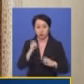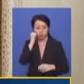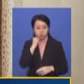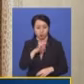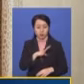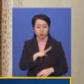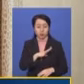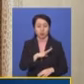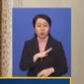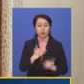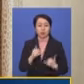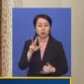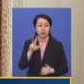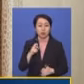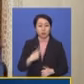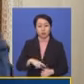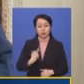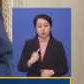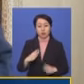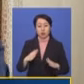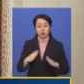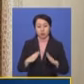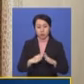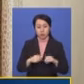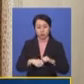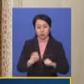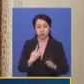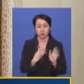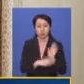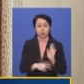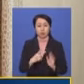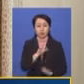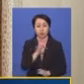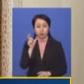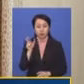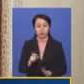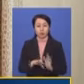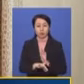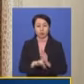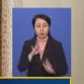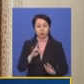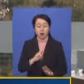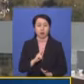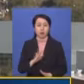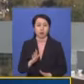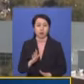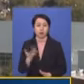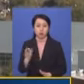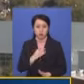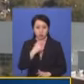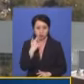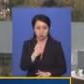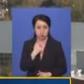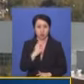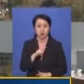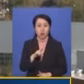мы уже снесли 321 дом. При этом надо отметить, 92% граждан выбрали благоустроенные квартиры. Стоит отметить, что